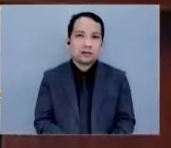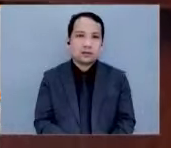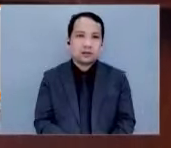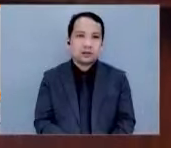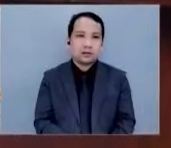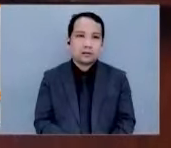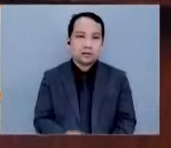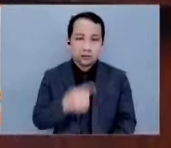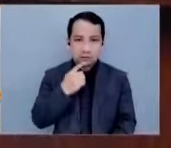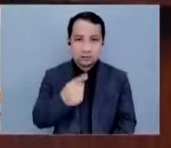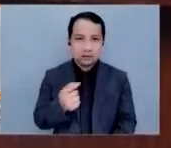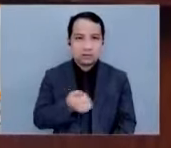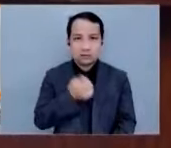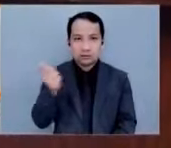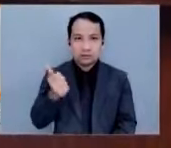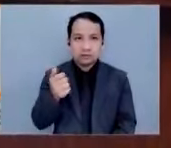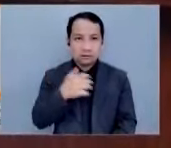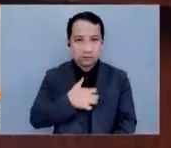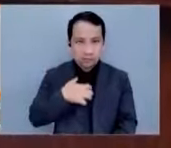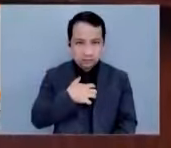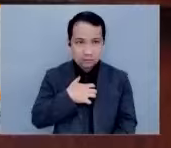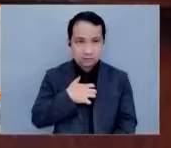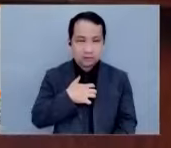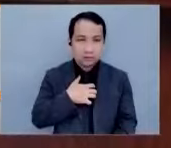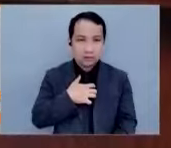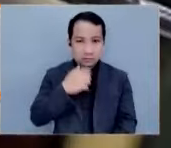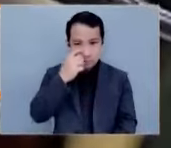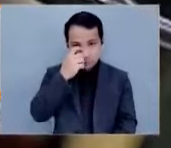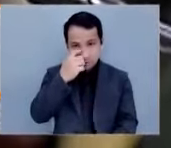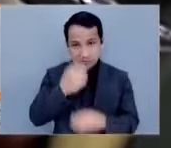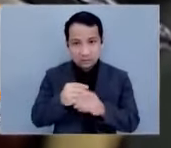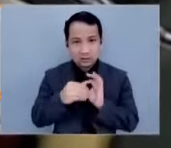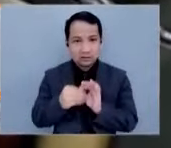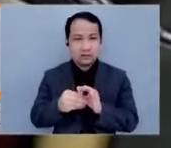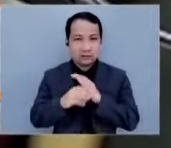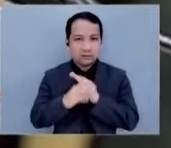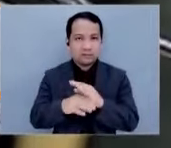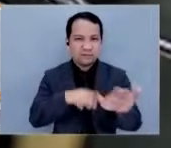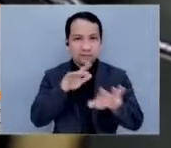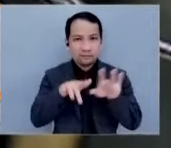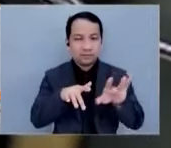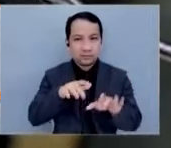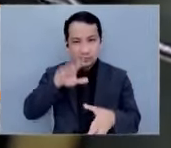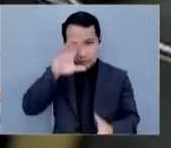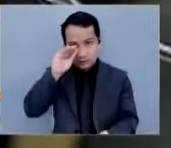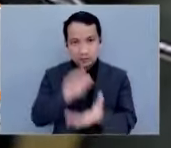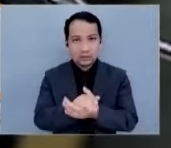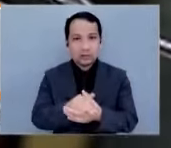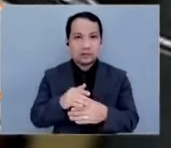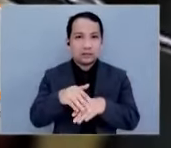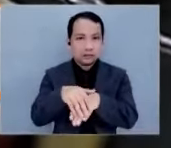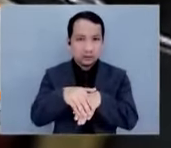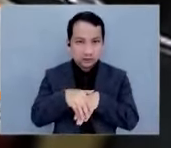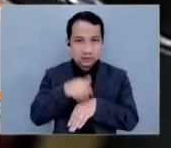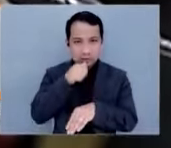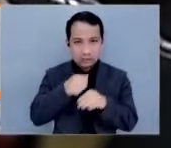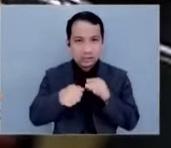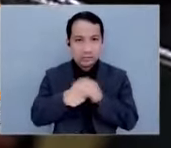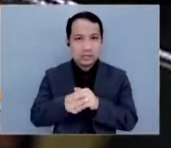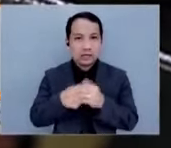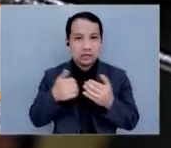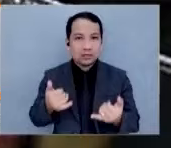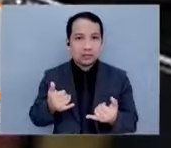sa iba na lang magreklamo. Dagdag pa ni Tessa, hinaharas umano siya ng mister, kaya nagtatago sila sa ngayon. Dahil sa